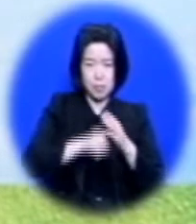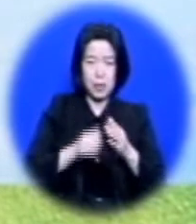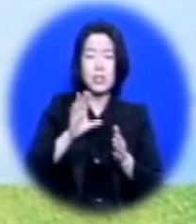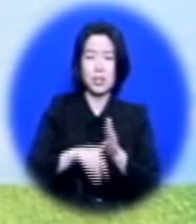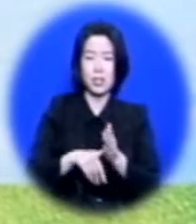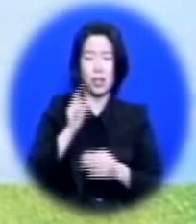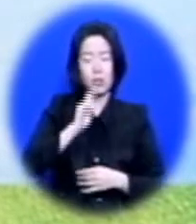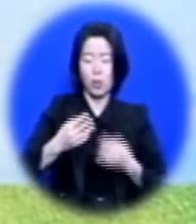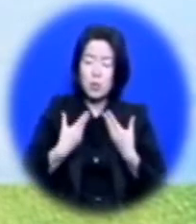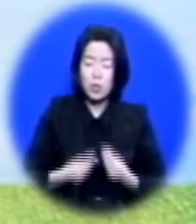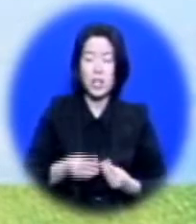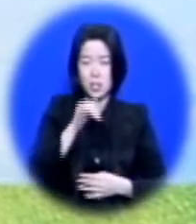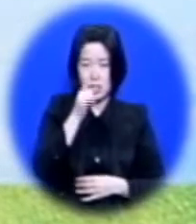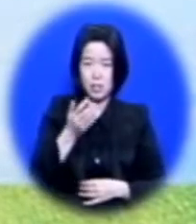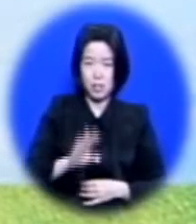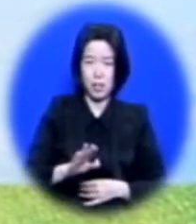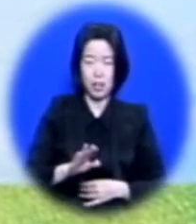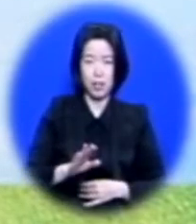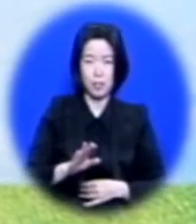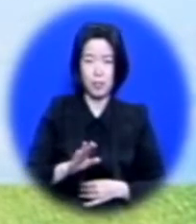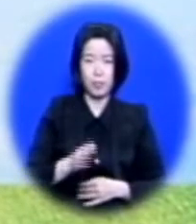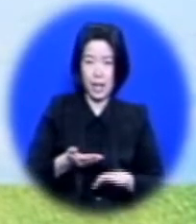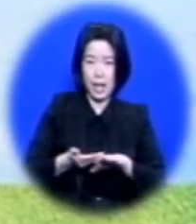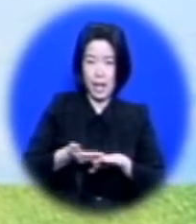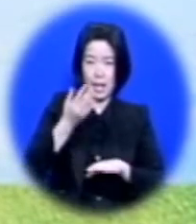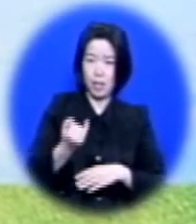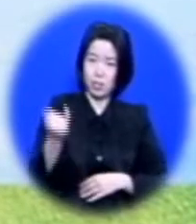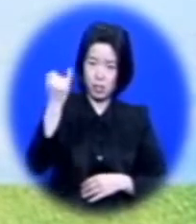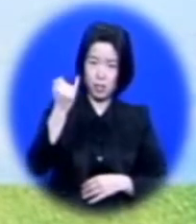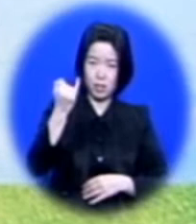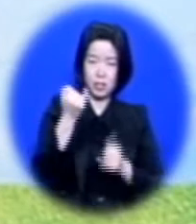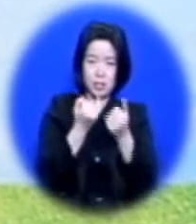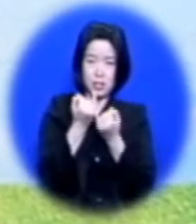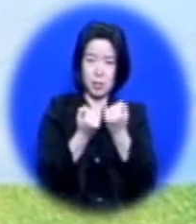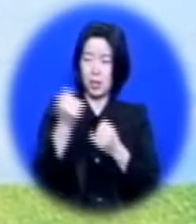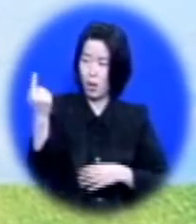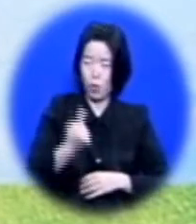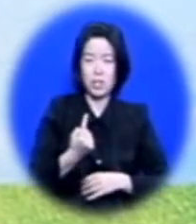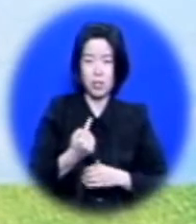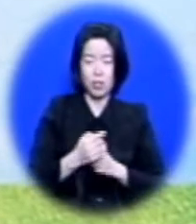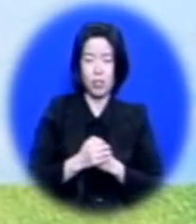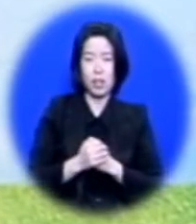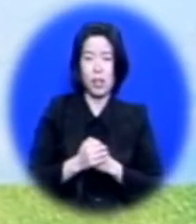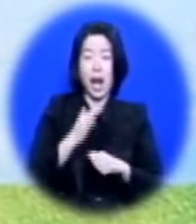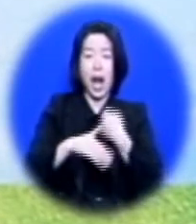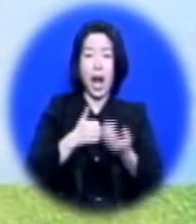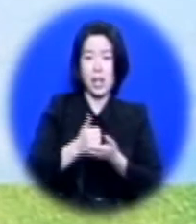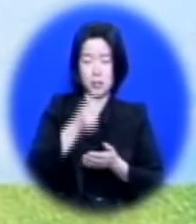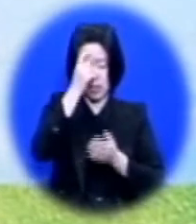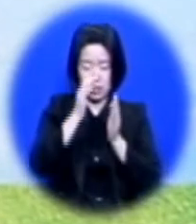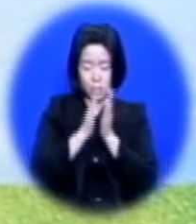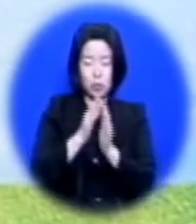좌절 했는데 선배 언니 되는 자매가 찾아왔어요 하나님께서 기도